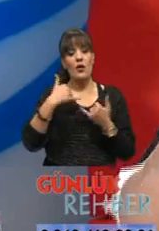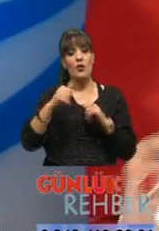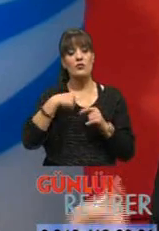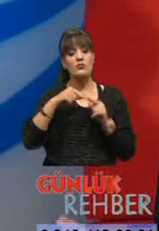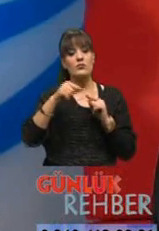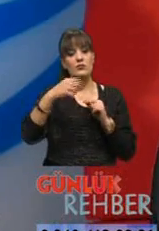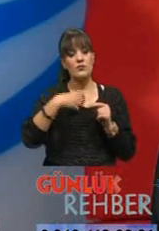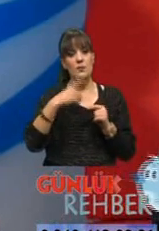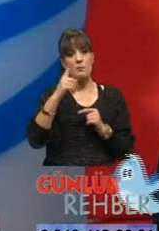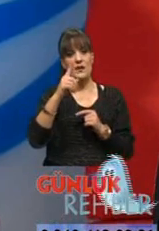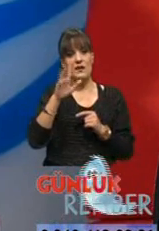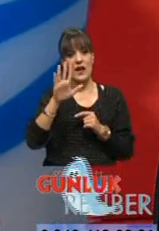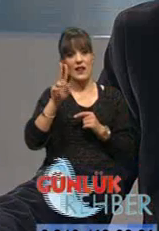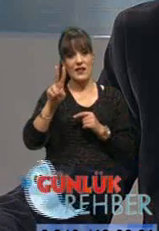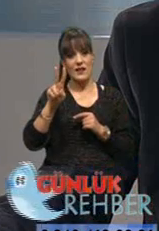kaç santim?